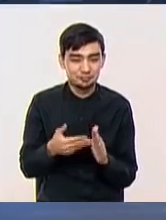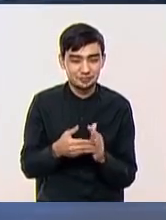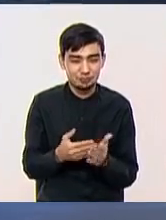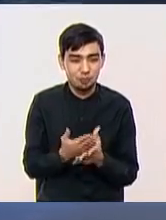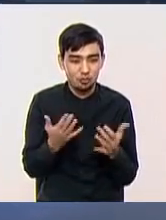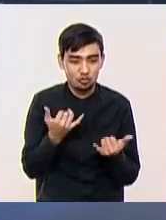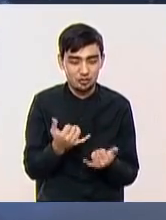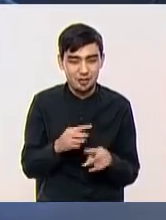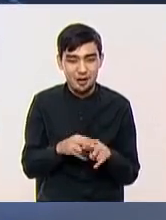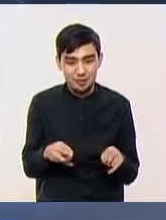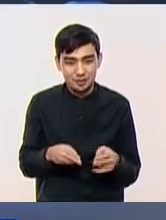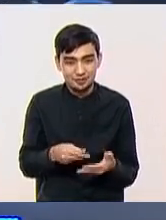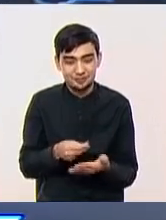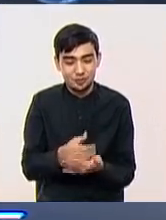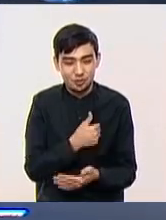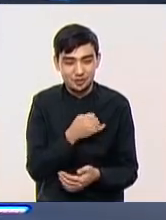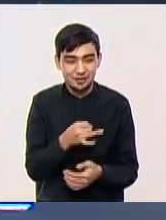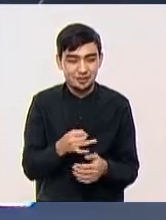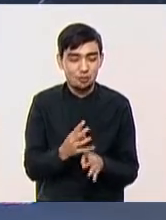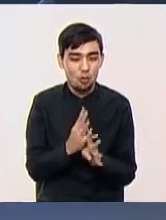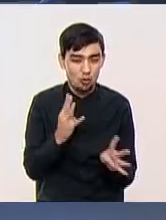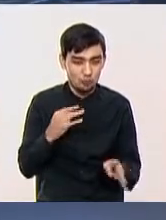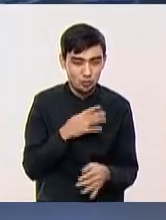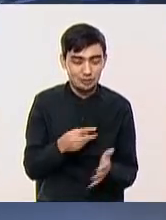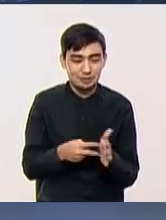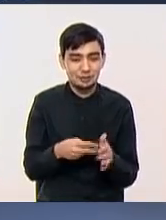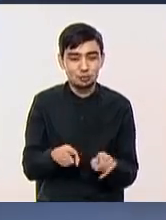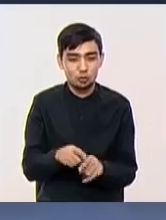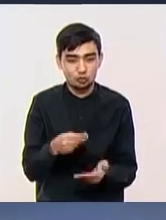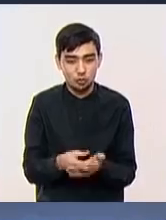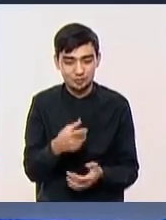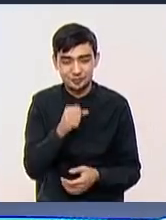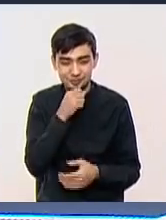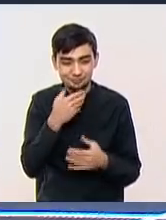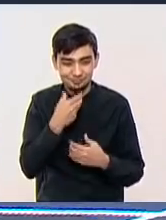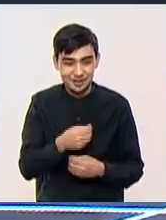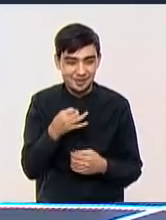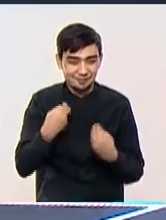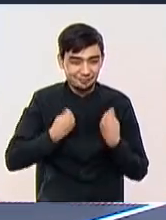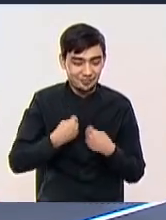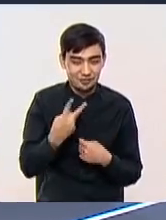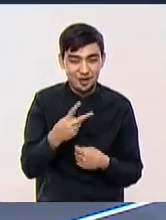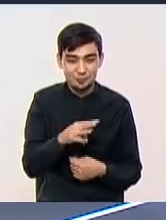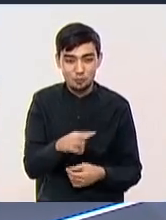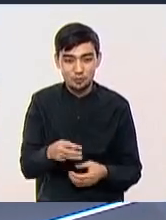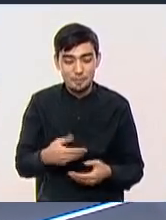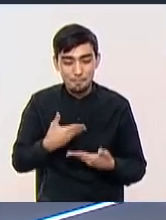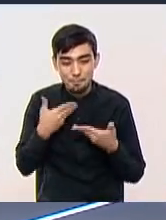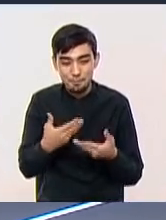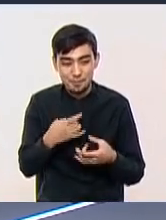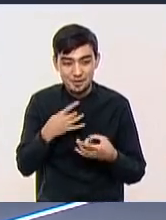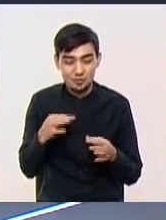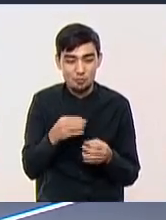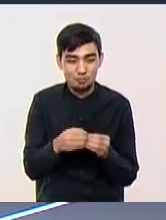қазір мұндай қызмет ұсынушыларға кезек төгіп, бағада қымбат. Аяз ата ақшақардың 20 минутты құттықтап шығуы 15 мың